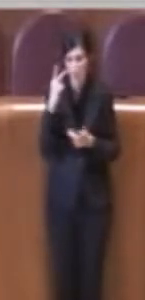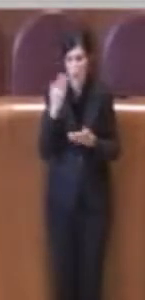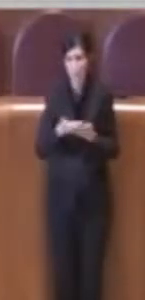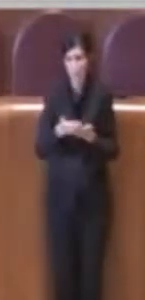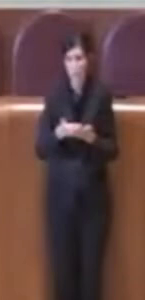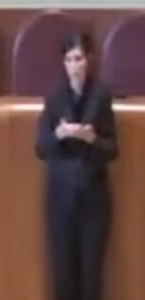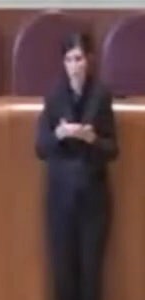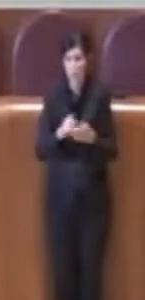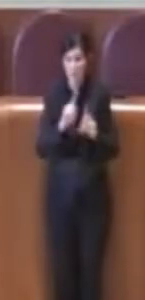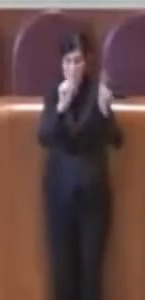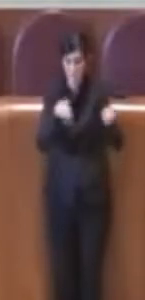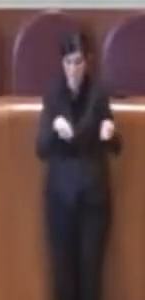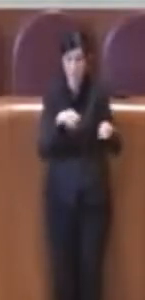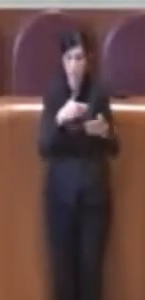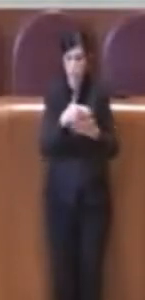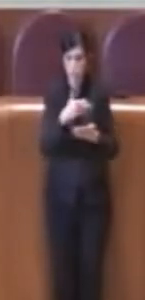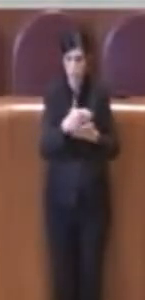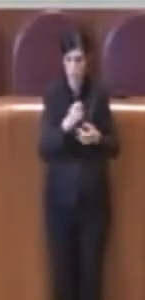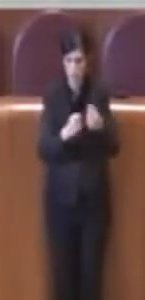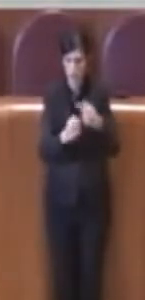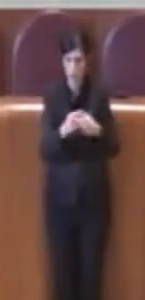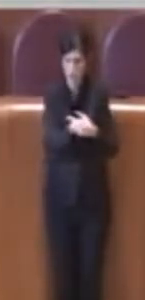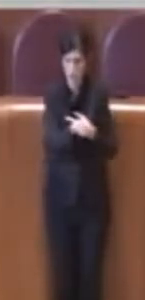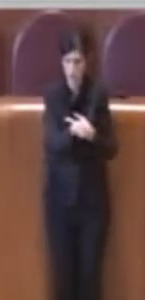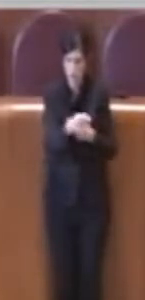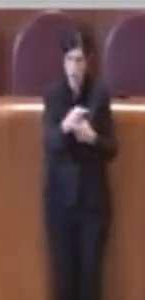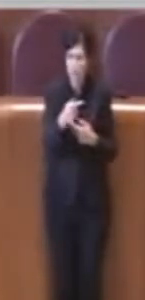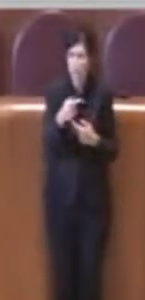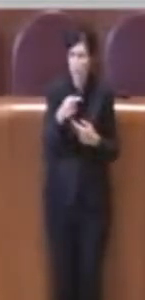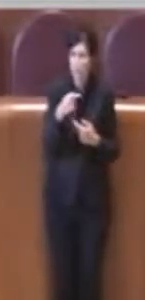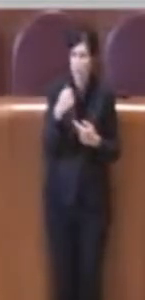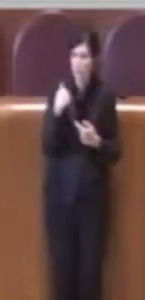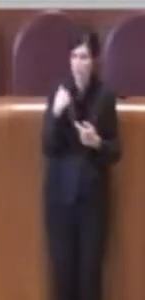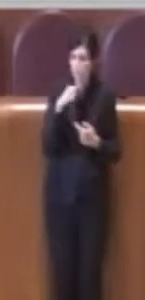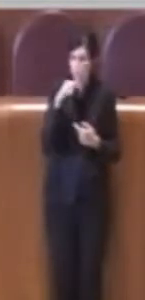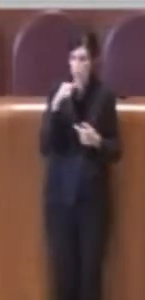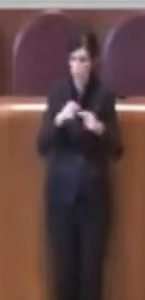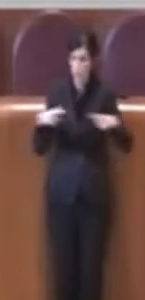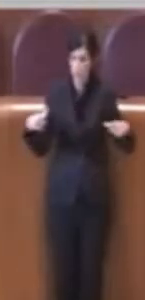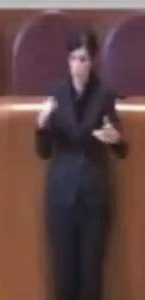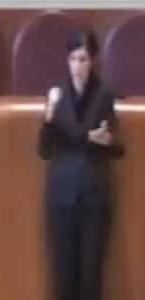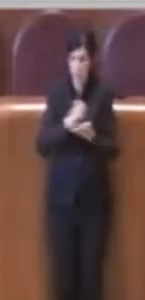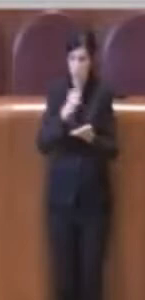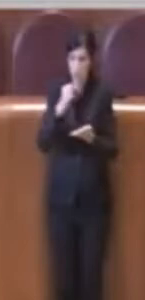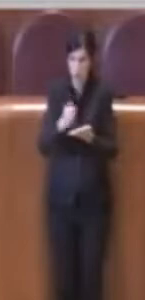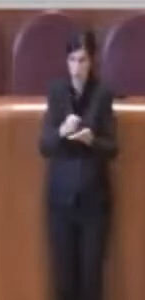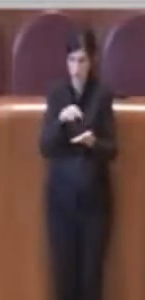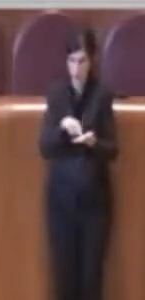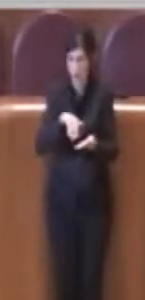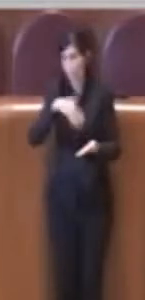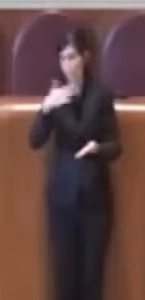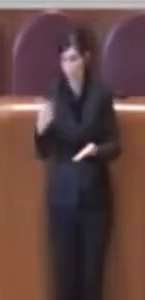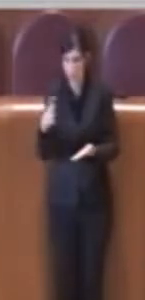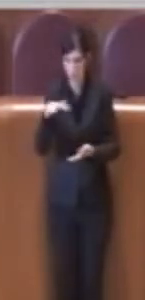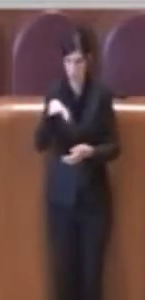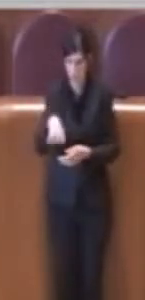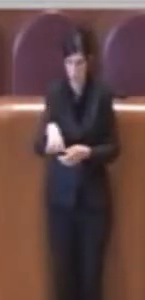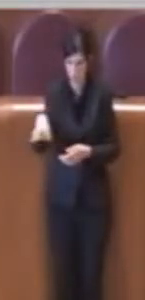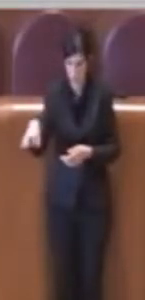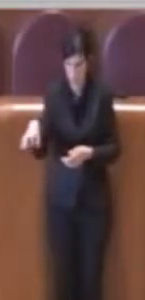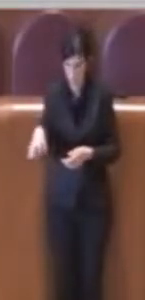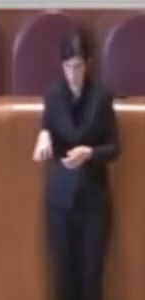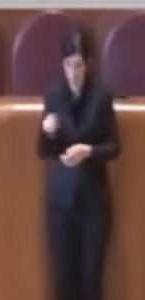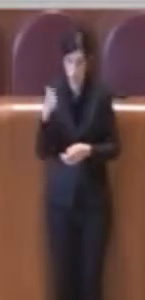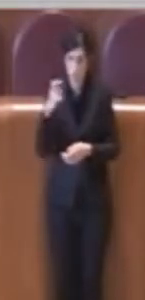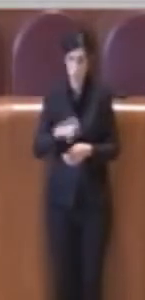le edicole è stato chiesto che venga fatto solo al di fuori della città storica e noi l'abbiamo accolto con un emendamento, proprio